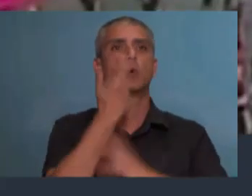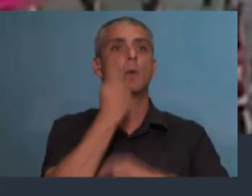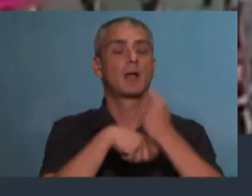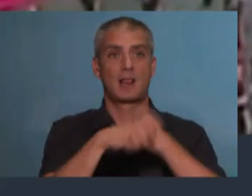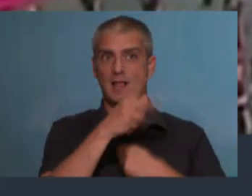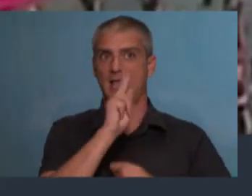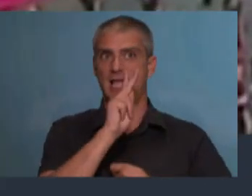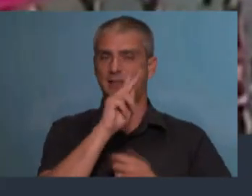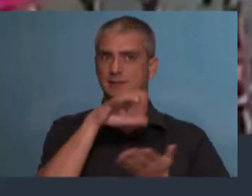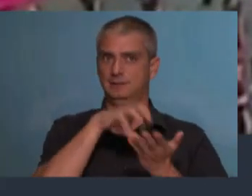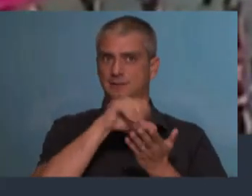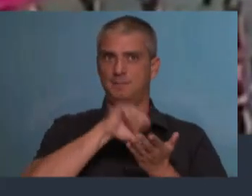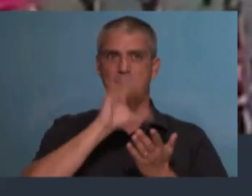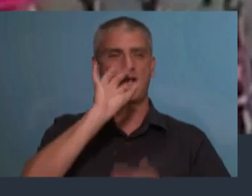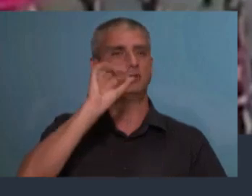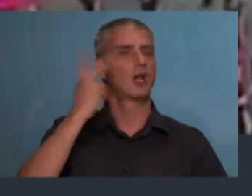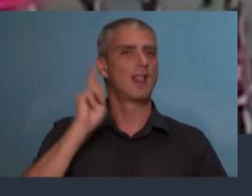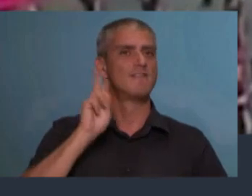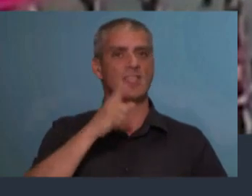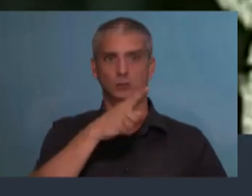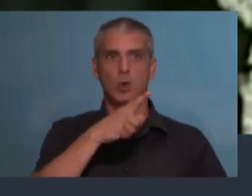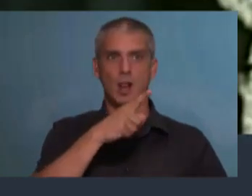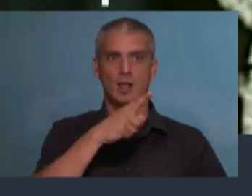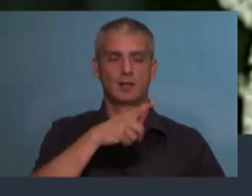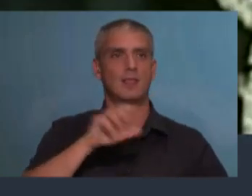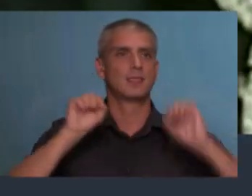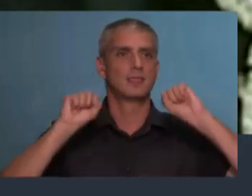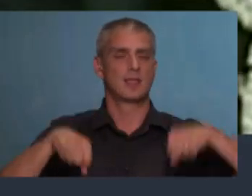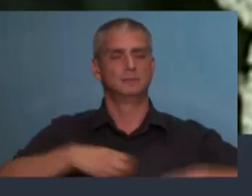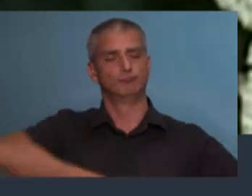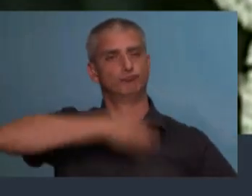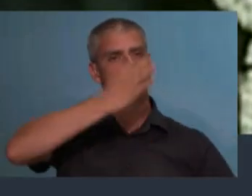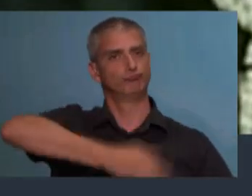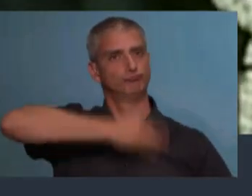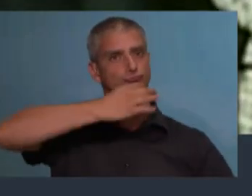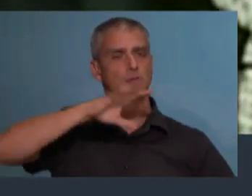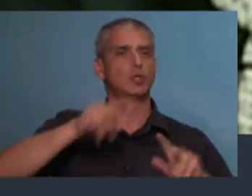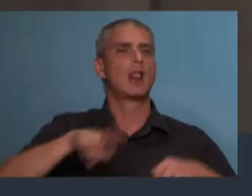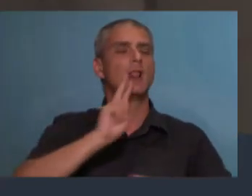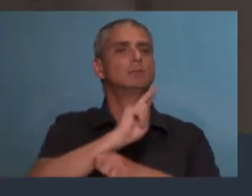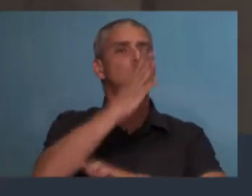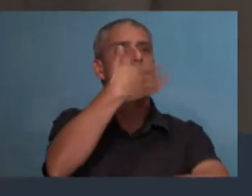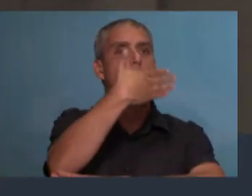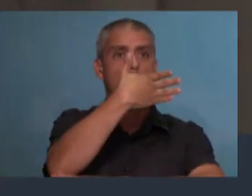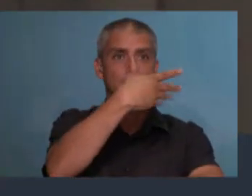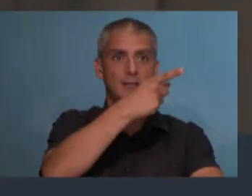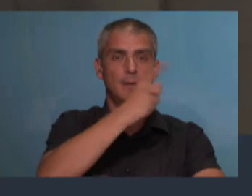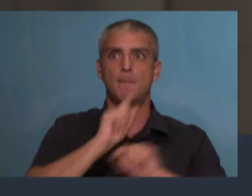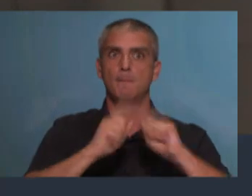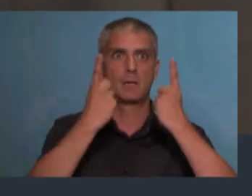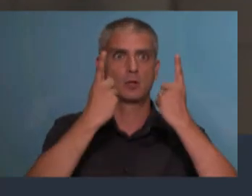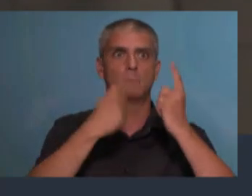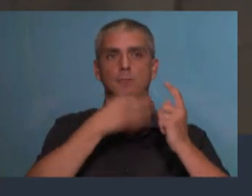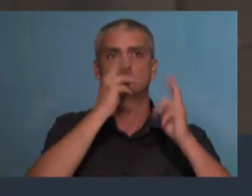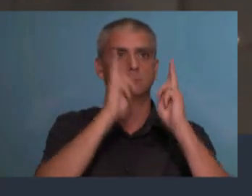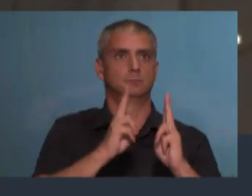קרקס, בירת ונצואלה, אתמול אחר הצהריים. הנשיא ניקולס מדורו נושא דברים באירוע של המשמר הלאומי, כשלפתע נקטעים